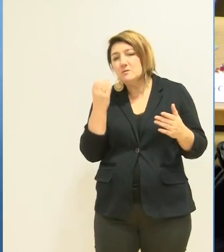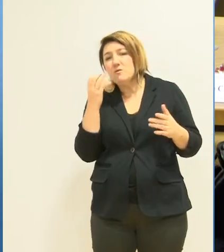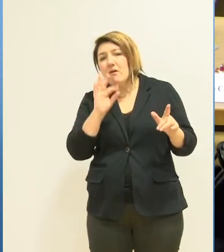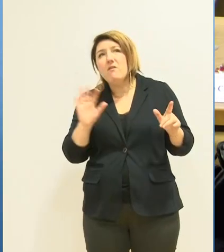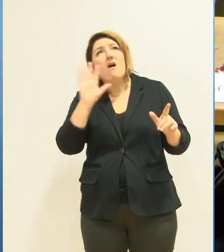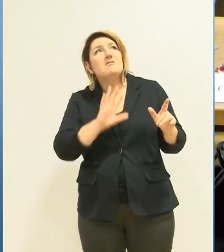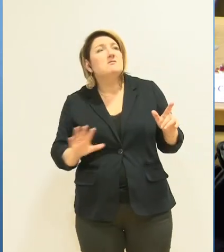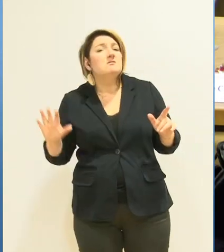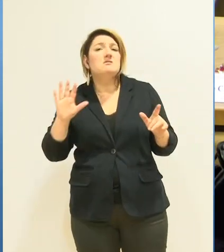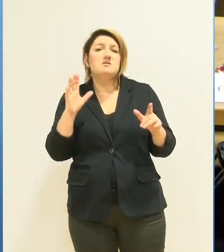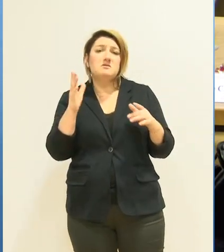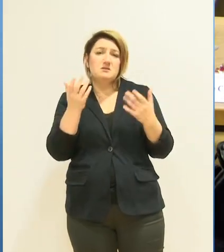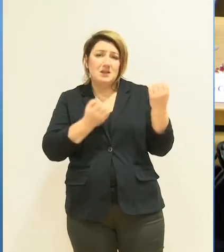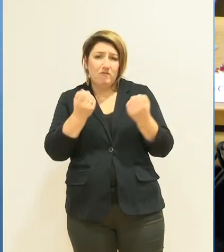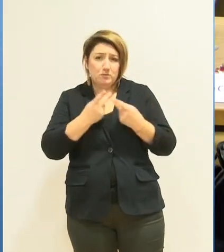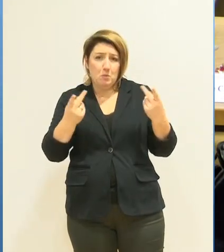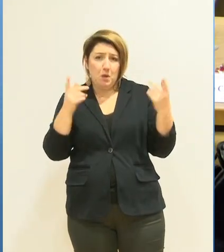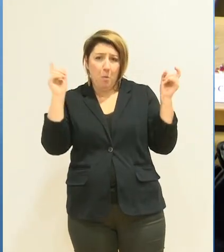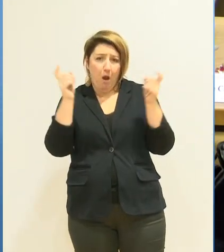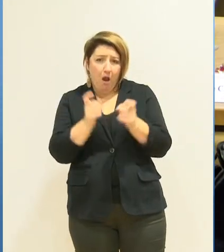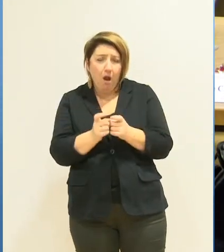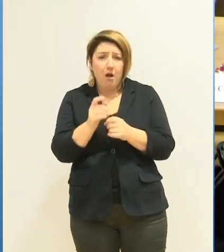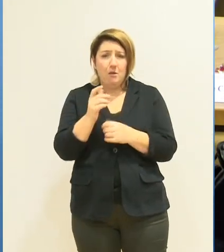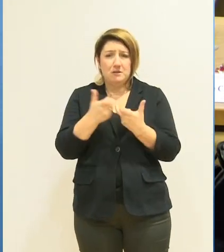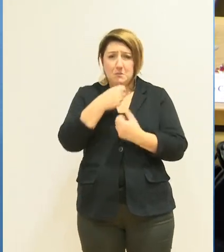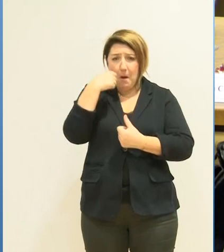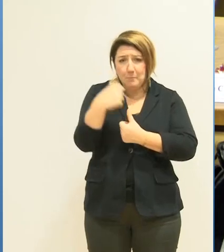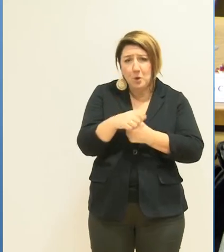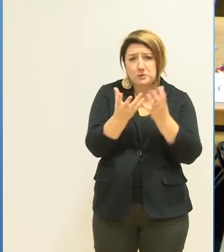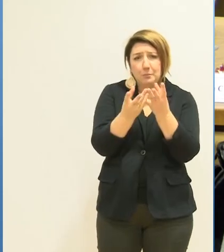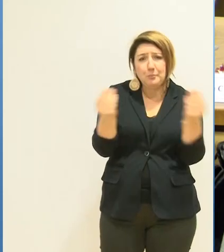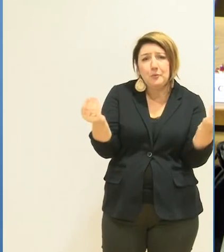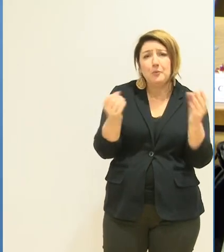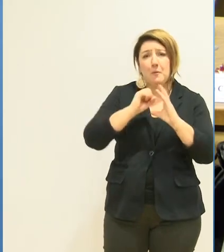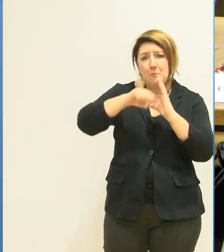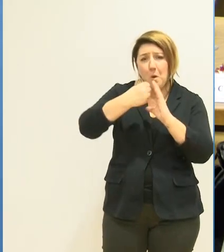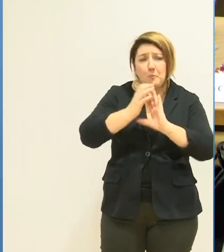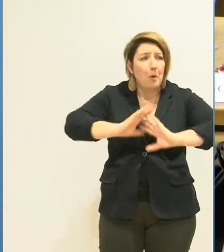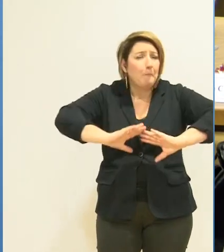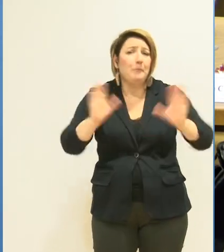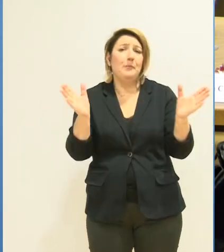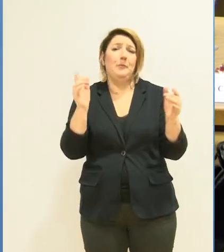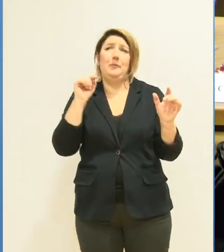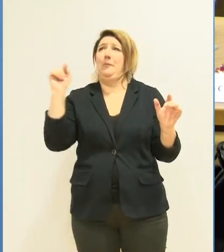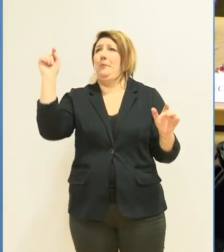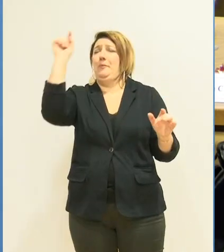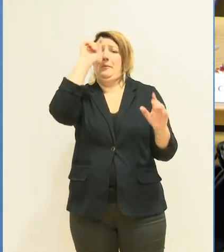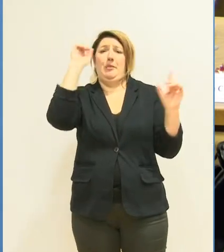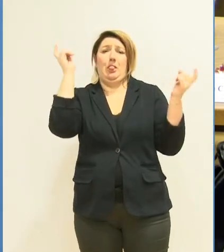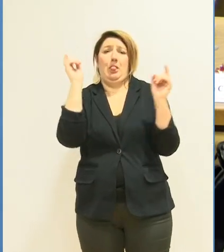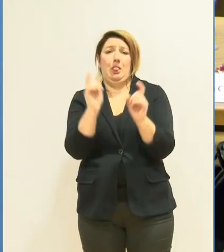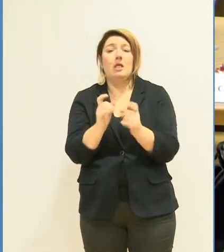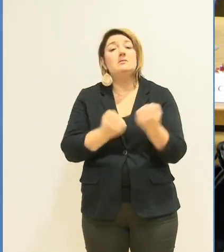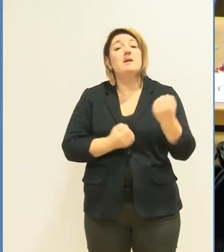nationaux et où on ne trouve plus un bureau de poste plus un guichet pôle emploi les services publics nos cours sont pour le moment le